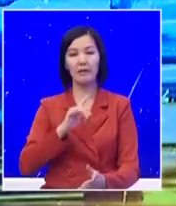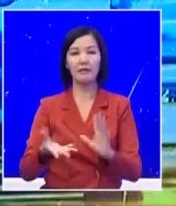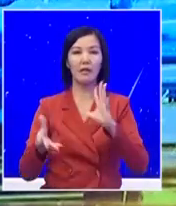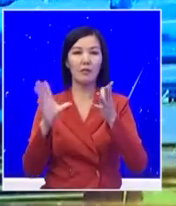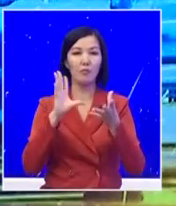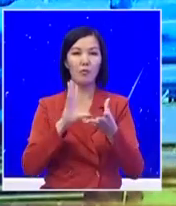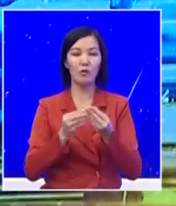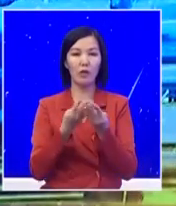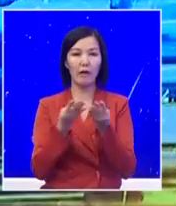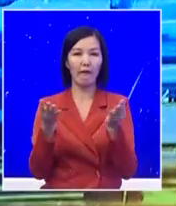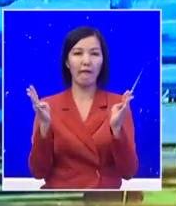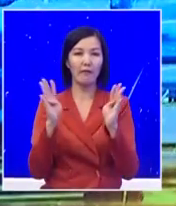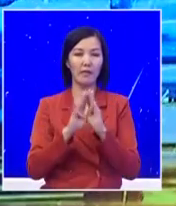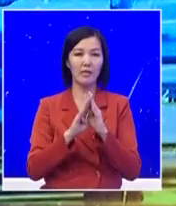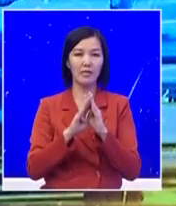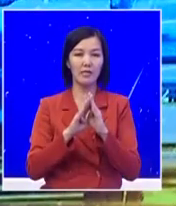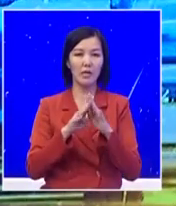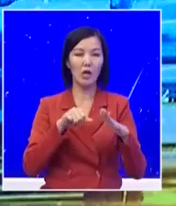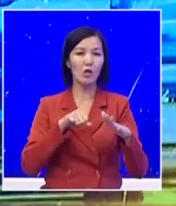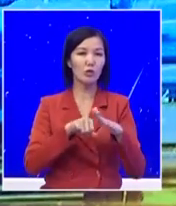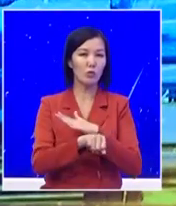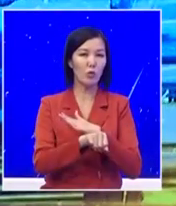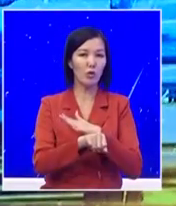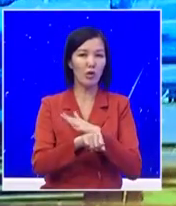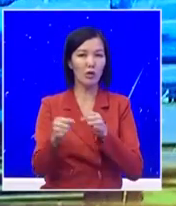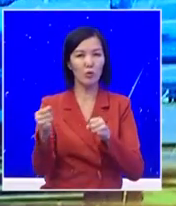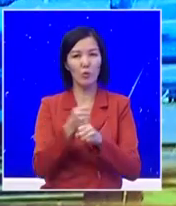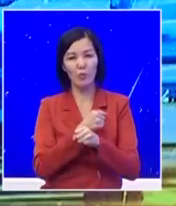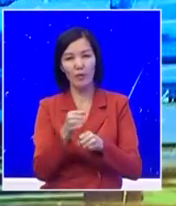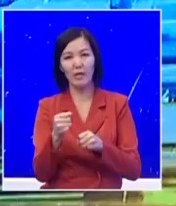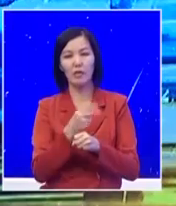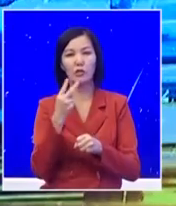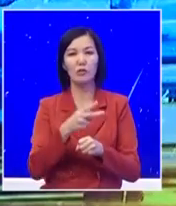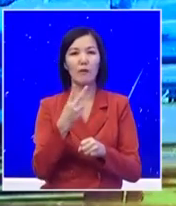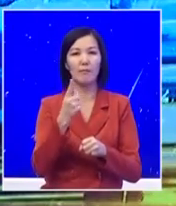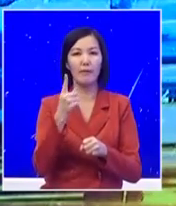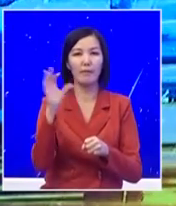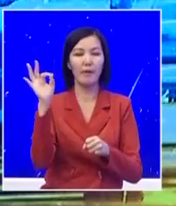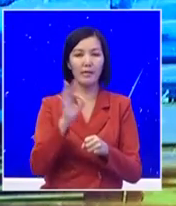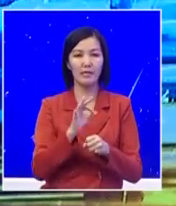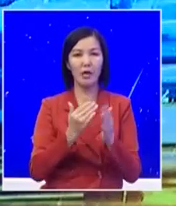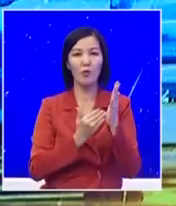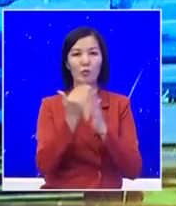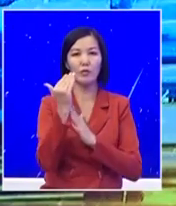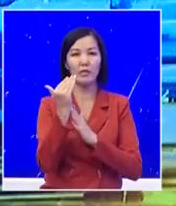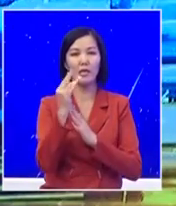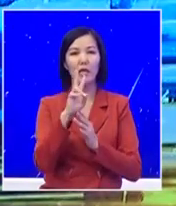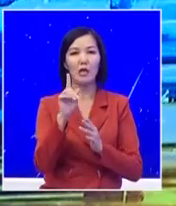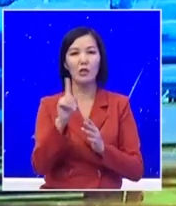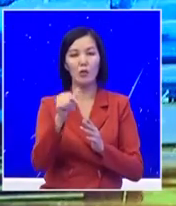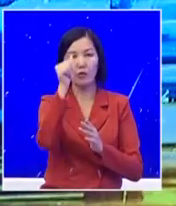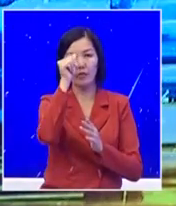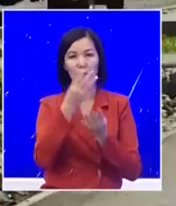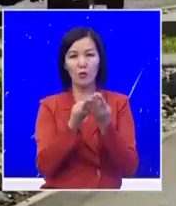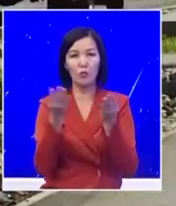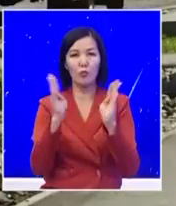Хабарымызды жалғастырамыз. Елімізде карантин кезінде зорлық-зомбылық 21% өскен. Өкінішке қарай наурыз айында төтенше жағдай жарияланғаннан